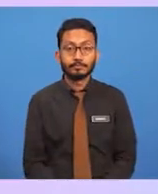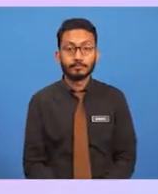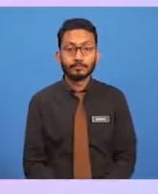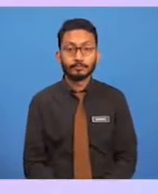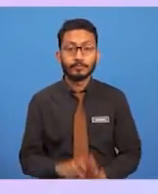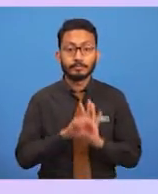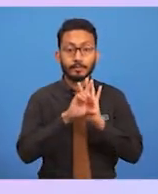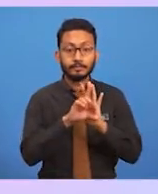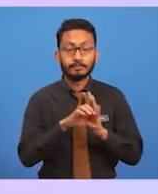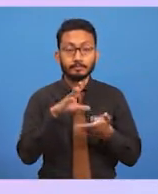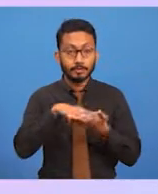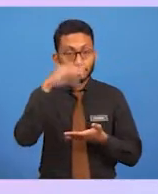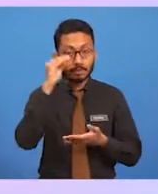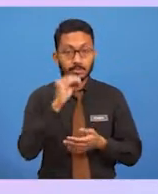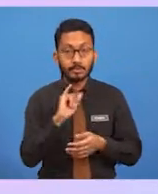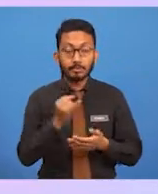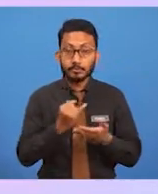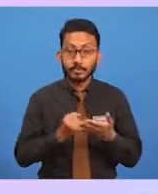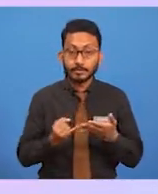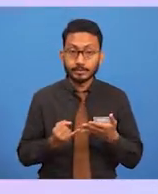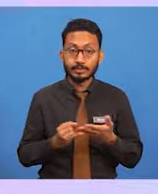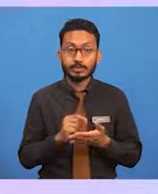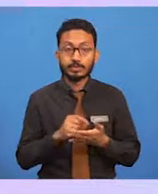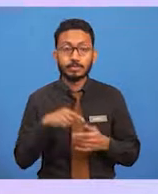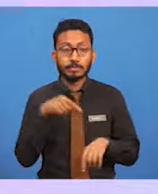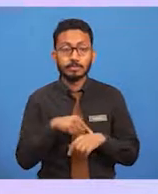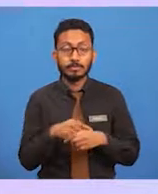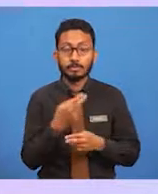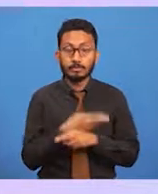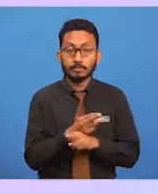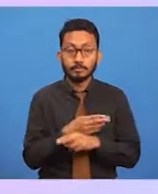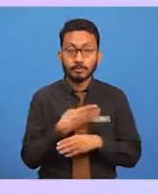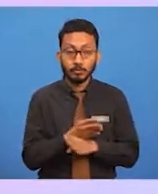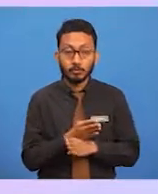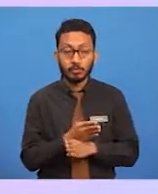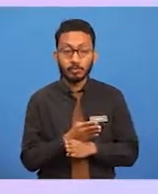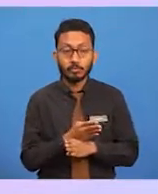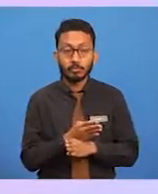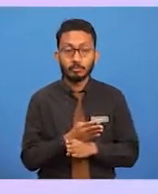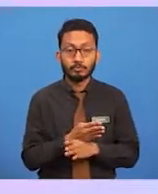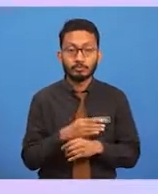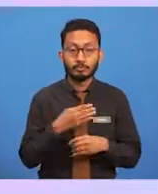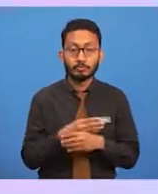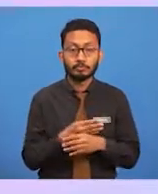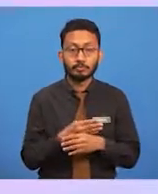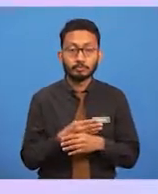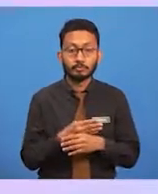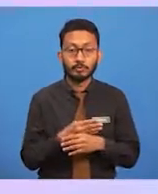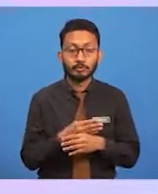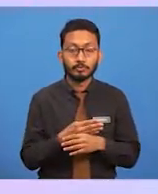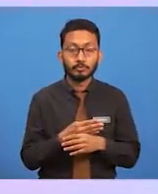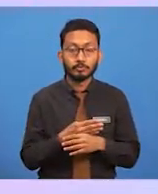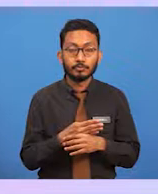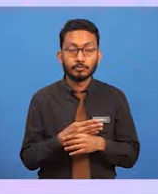Label merupakan maklumat yang ditulis, direka bentuk atau dicetak pada